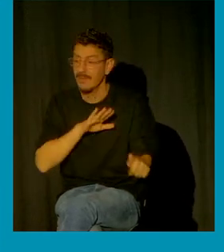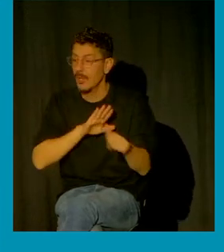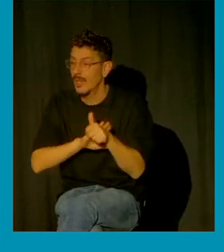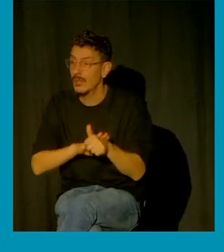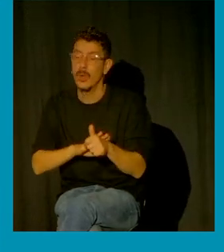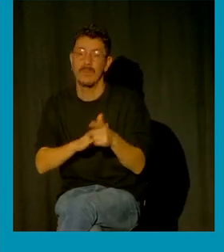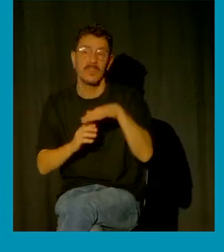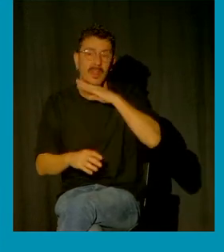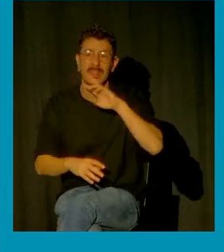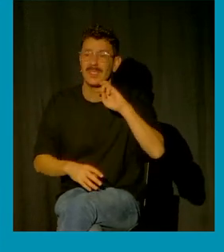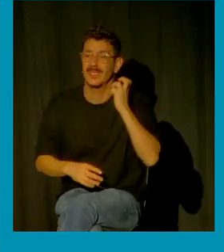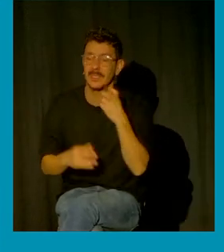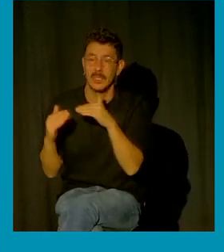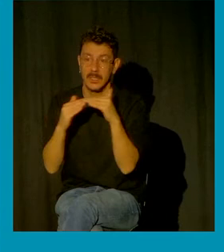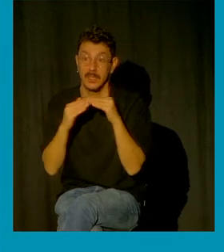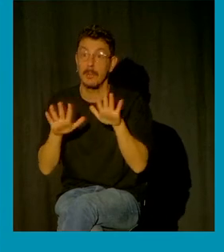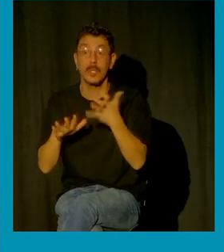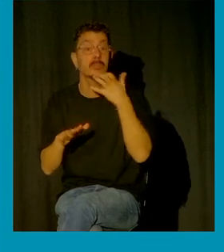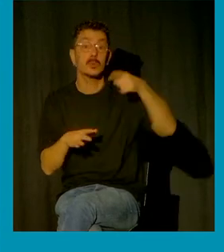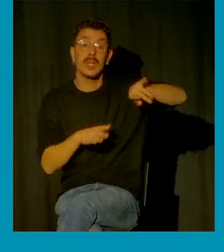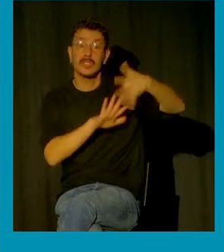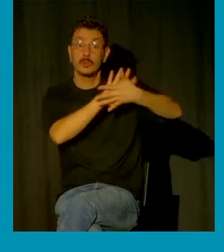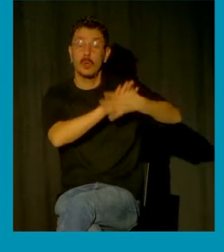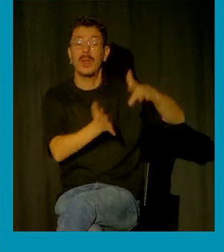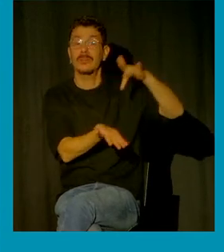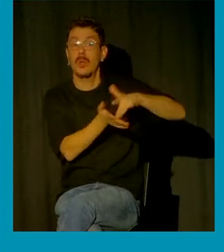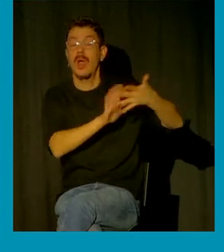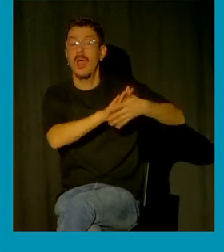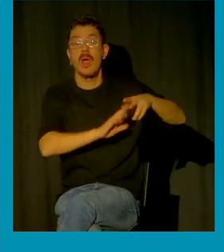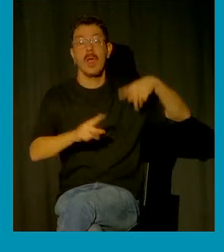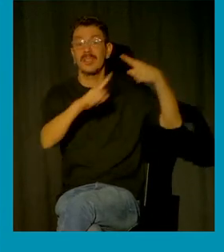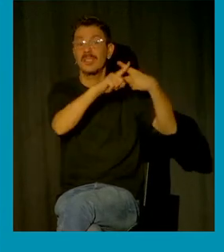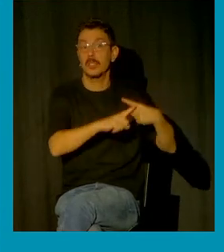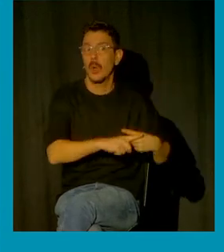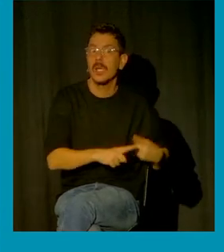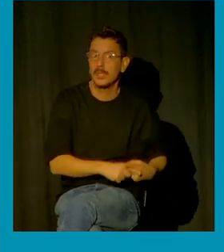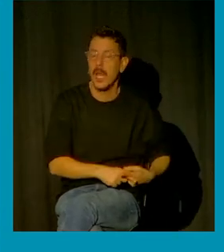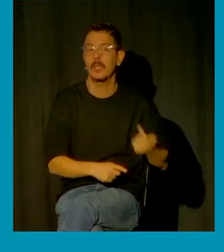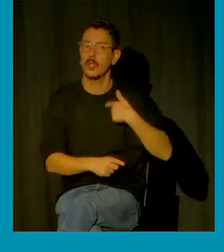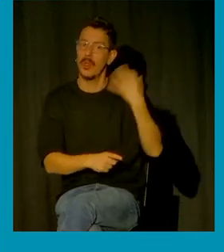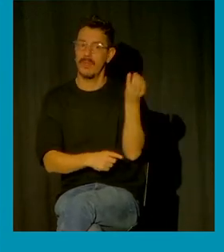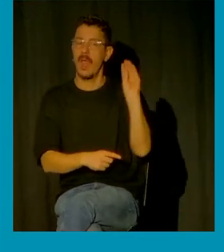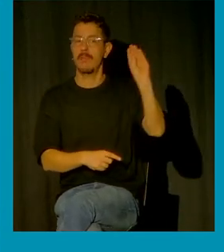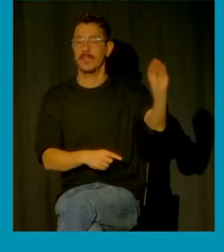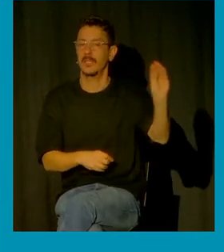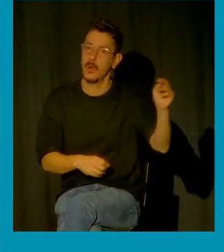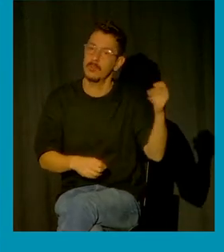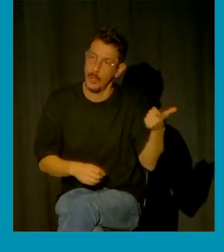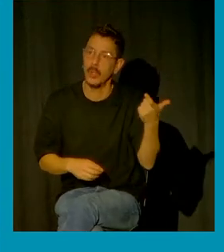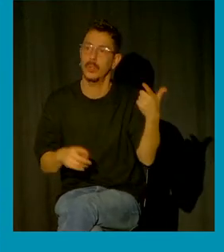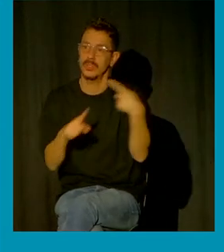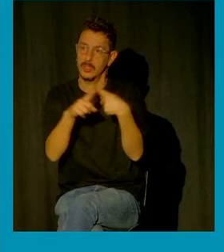interseccionalitat només volia puntualitzar això bé hi ha que buscar aquestes dones